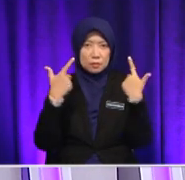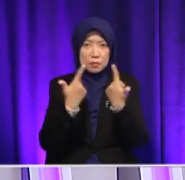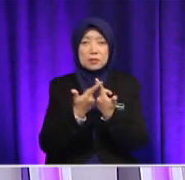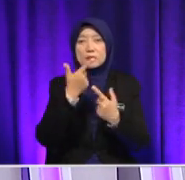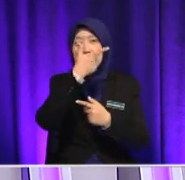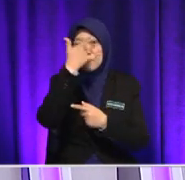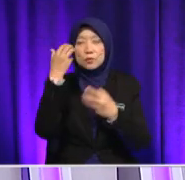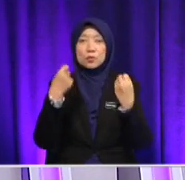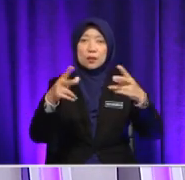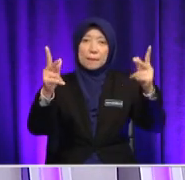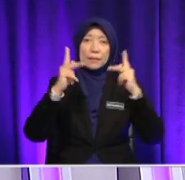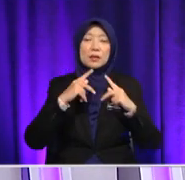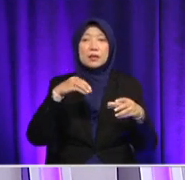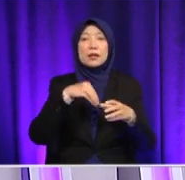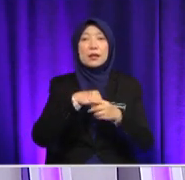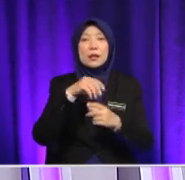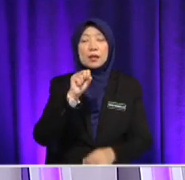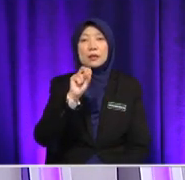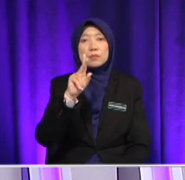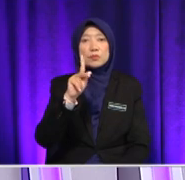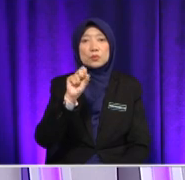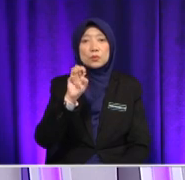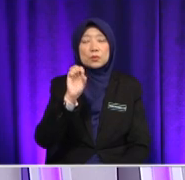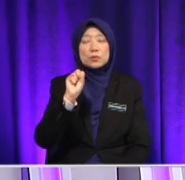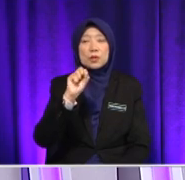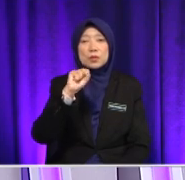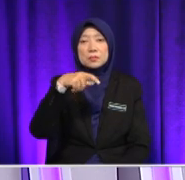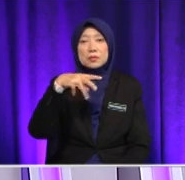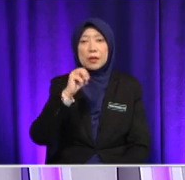kembali dalam sukses SGM 2020